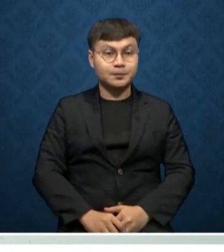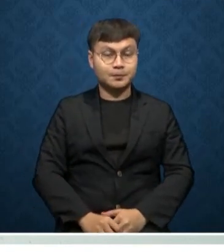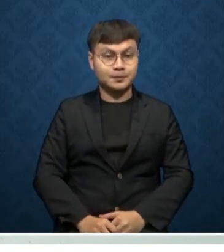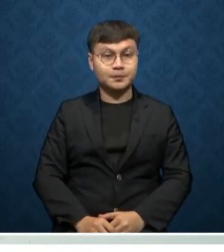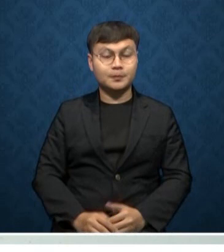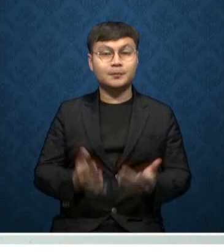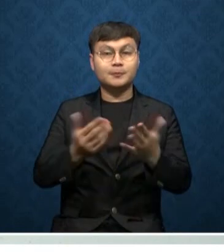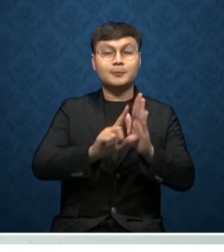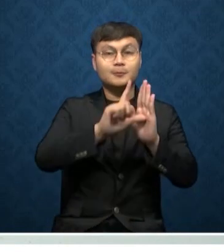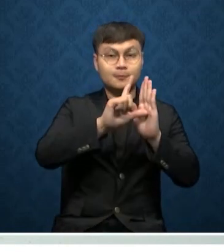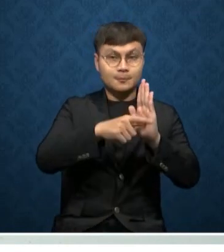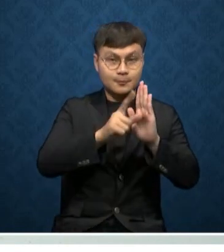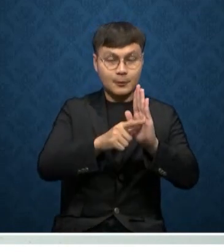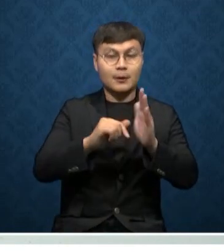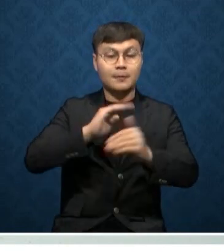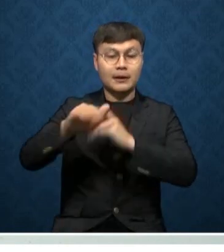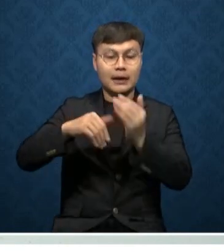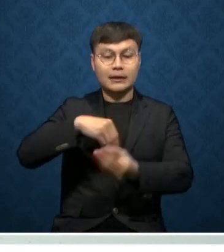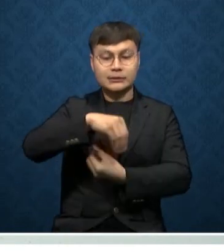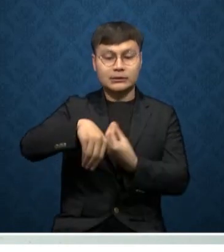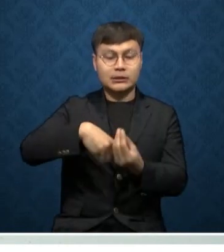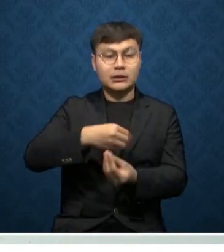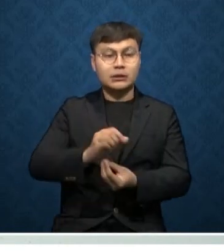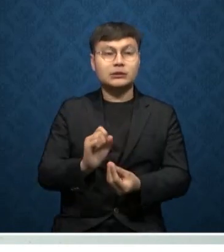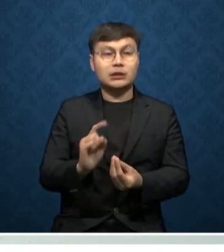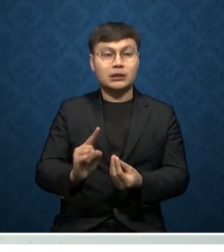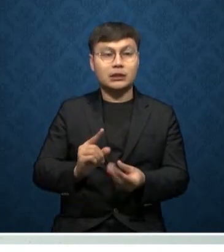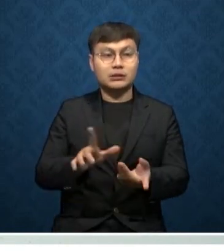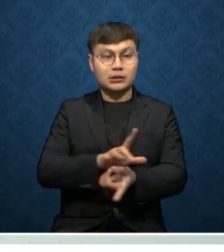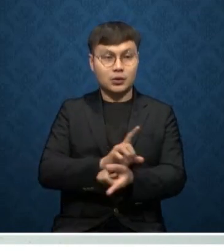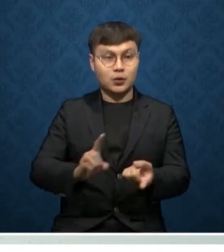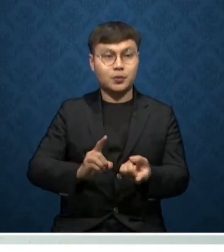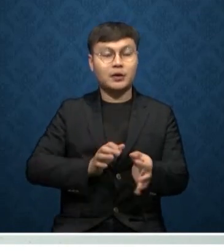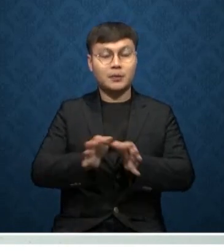และสังคมแห่งชาติตอบชี้แจงเพิ่มเติมขอเชิญ